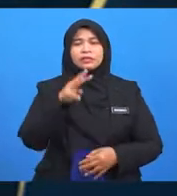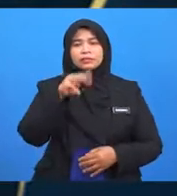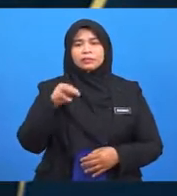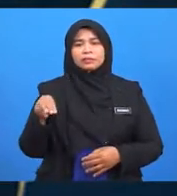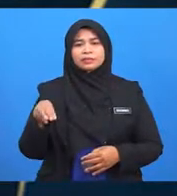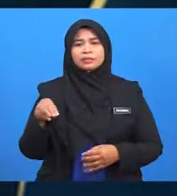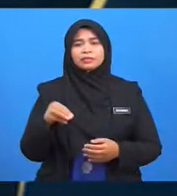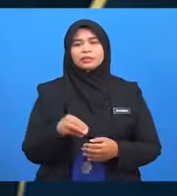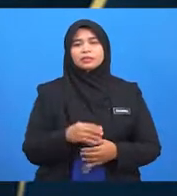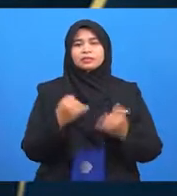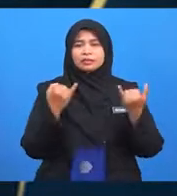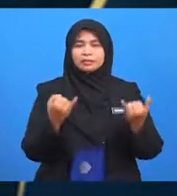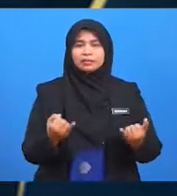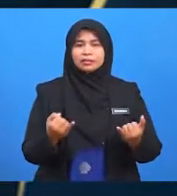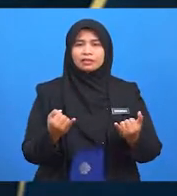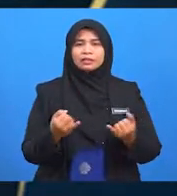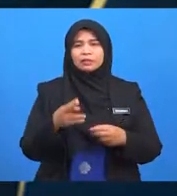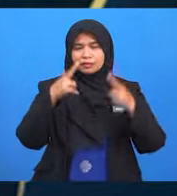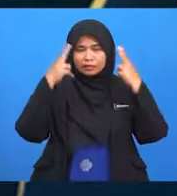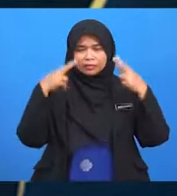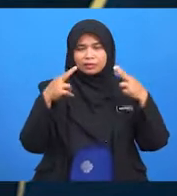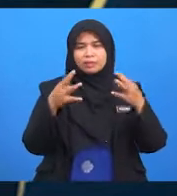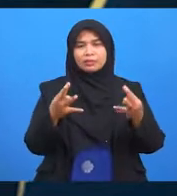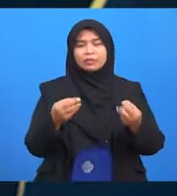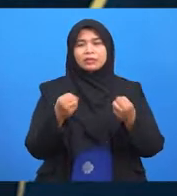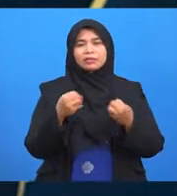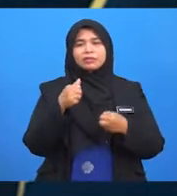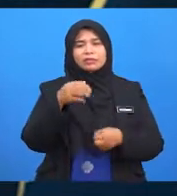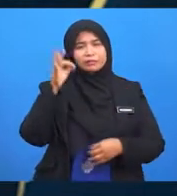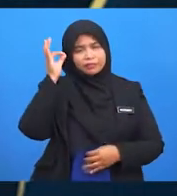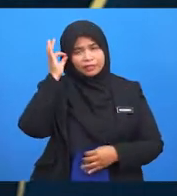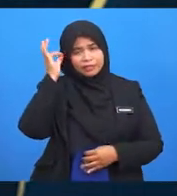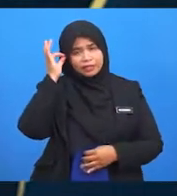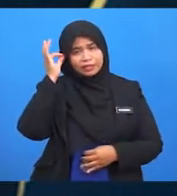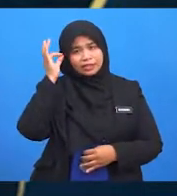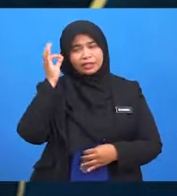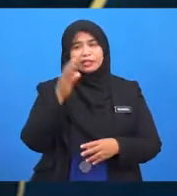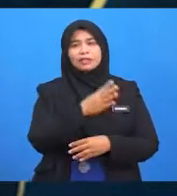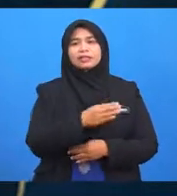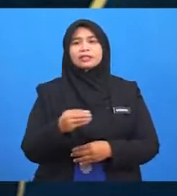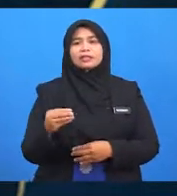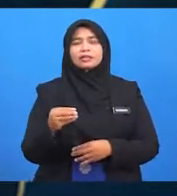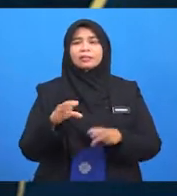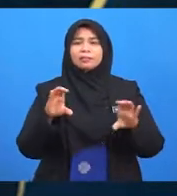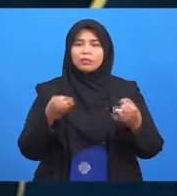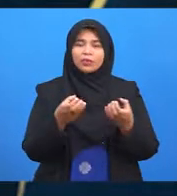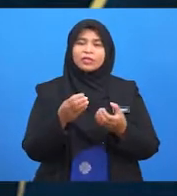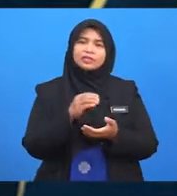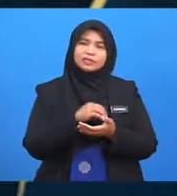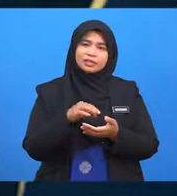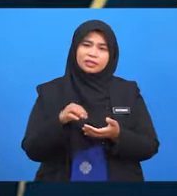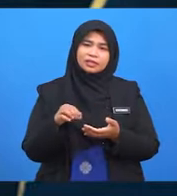Murid-murid, sekarang Ustazah mahu kamu fikirkan dan buat